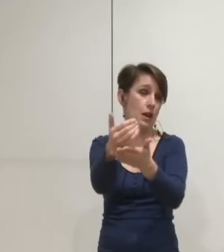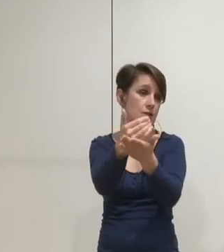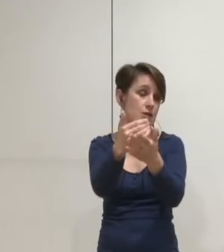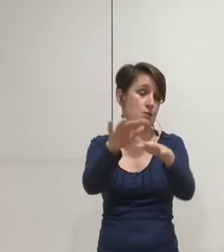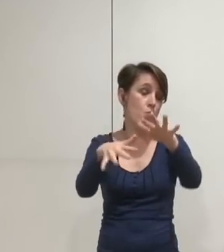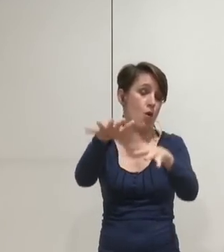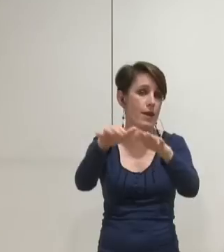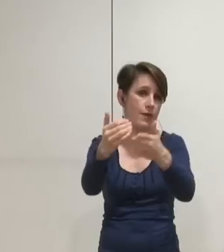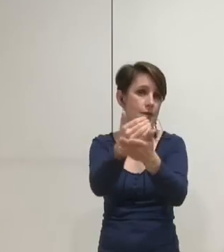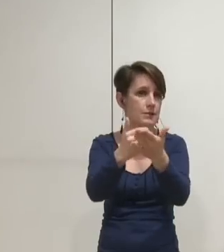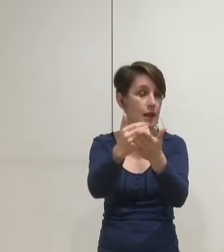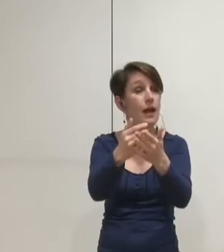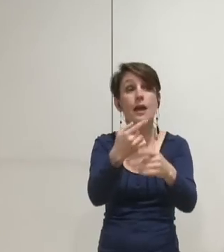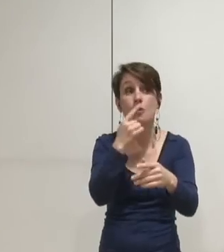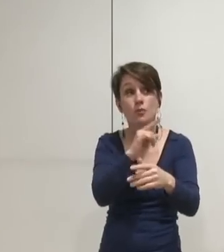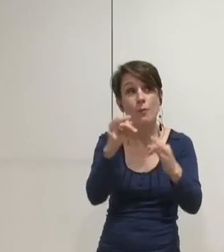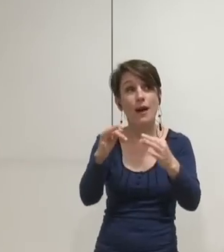des classes moyennes